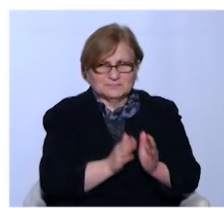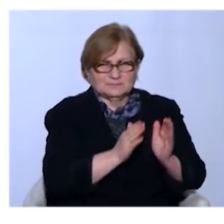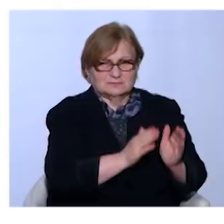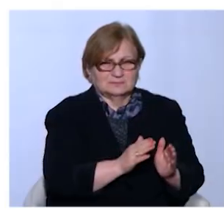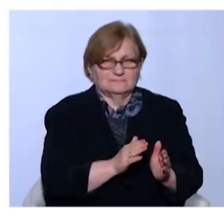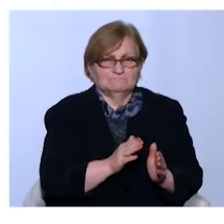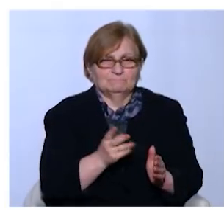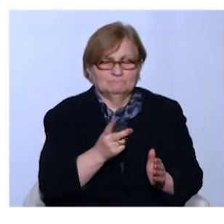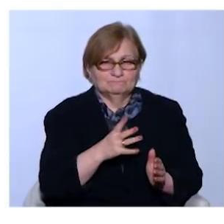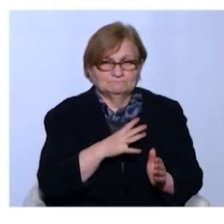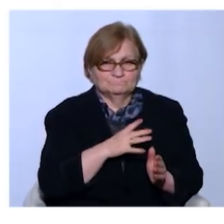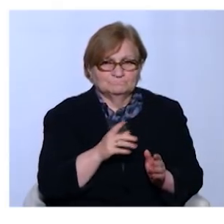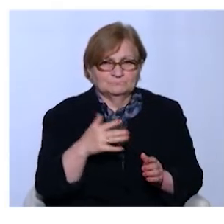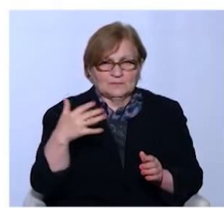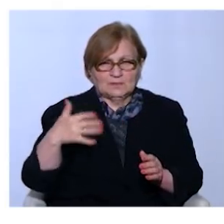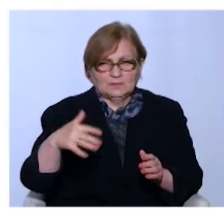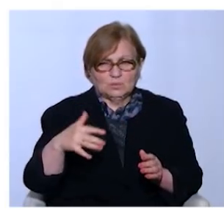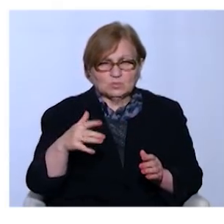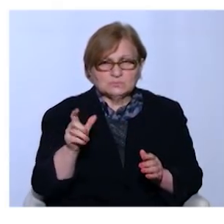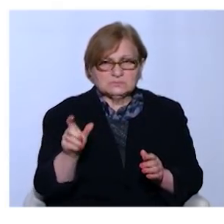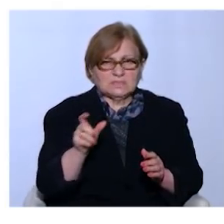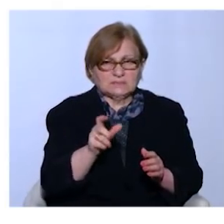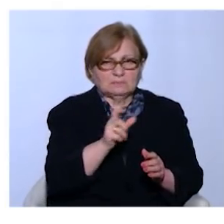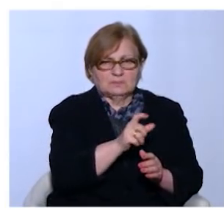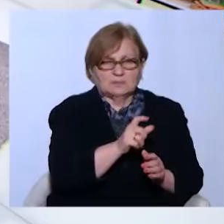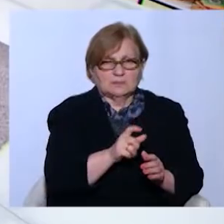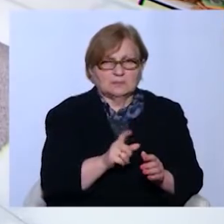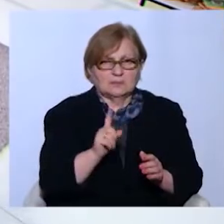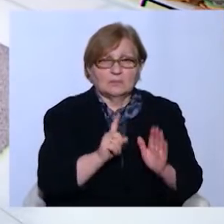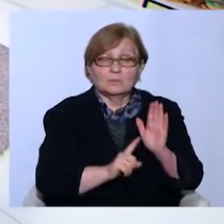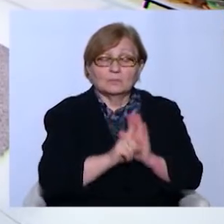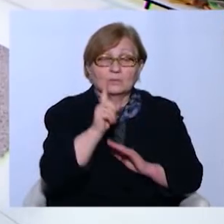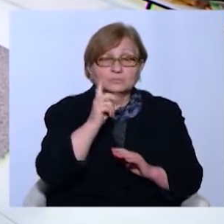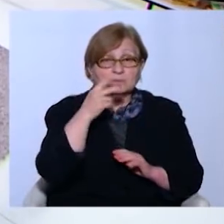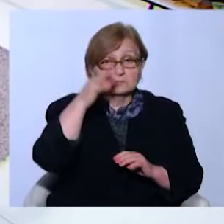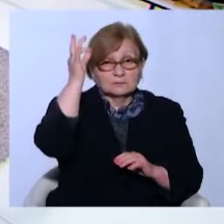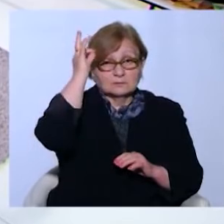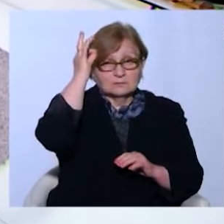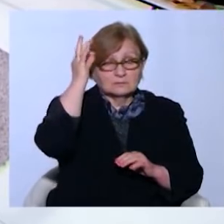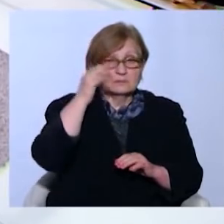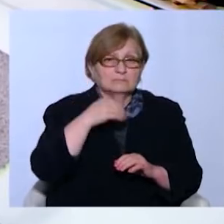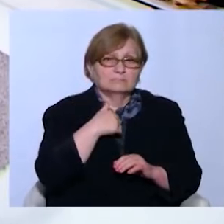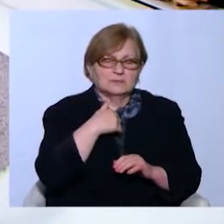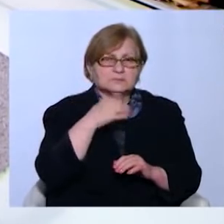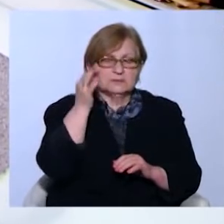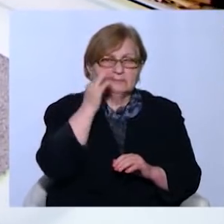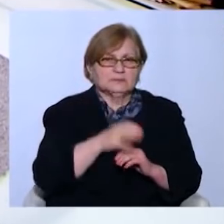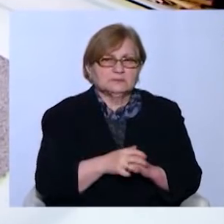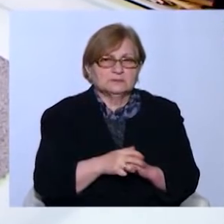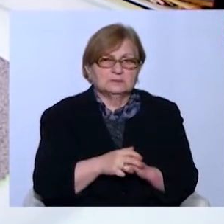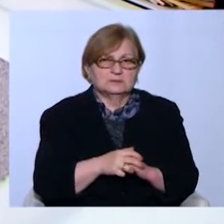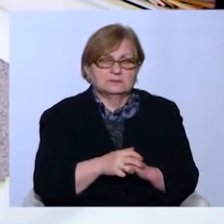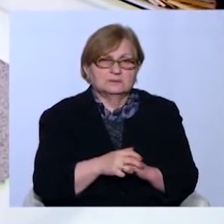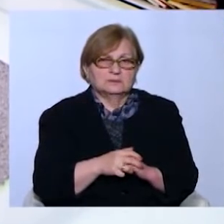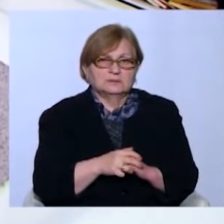თითოეულის სიგრძე უნდა იყოს 50 სანტიმეტრი. პირველი რაც უნდა გავიხსენოთ, რაც მეც გამახსენდა რა თქმა უნდა, თქვენ ხელა